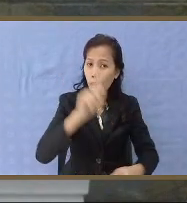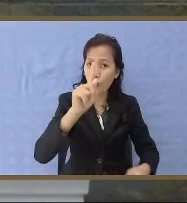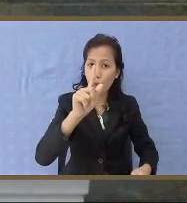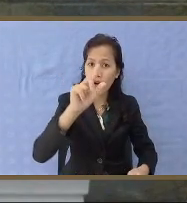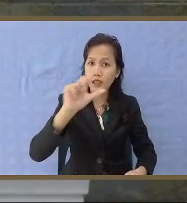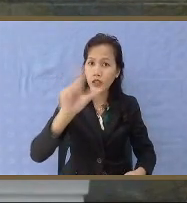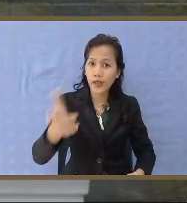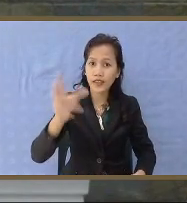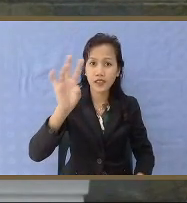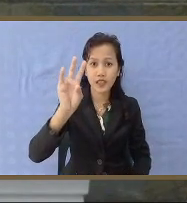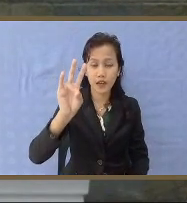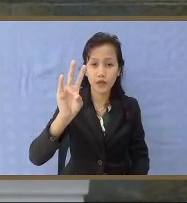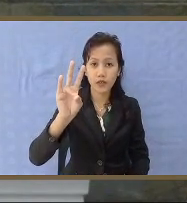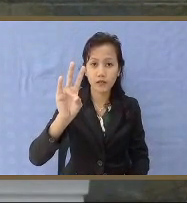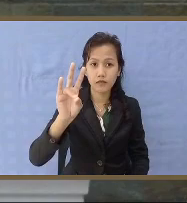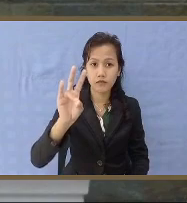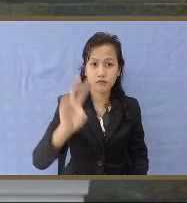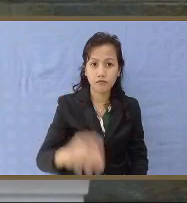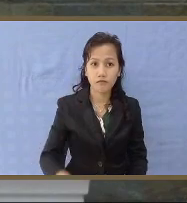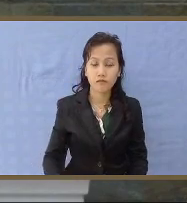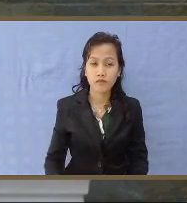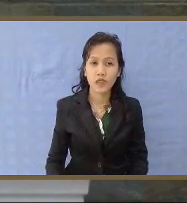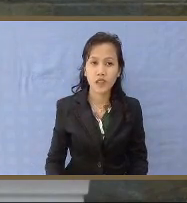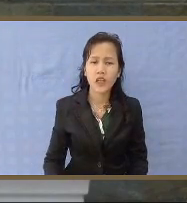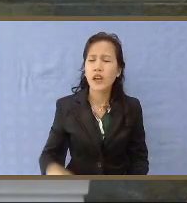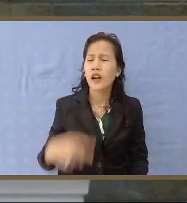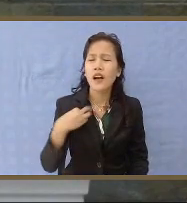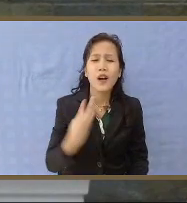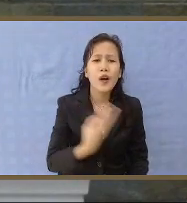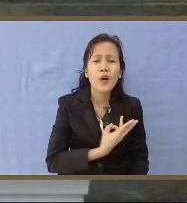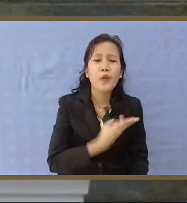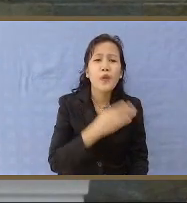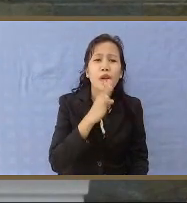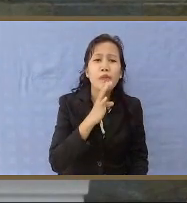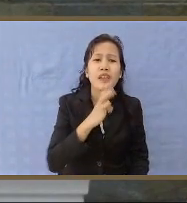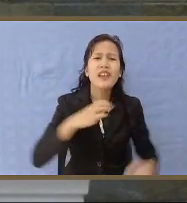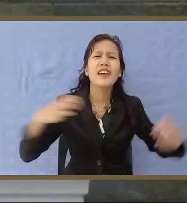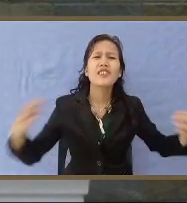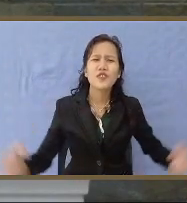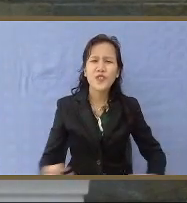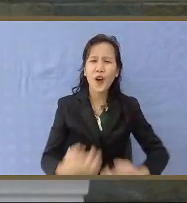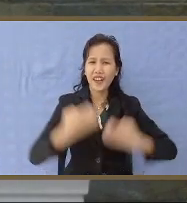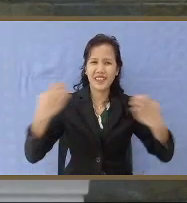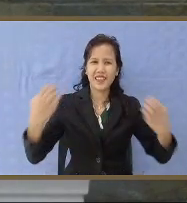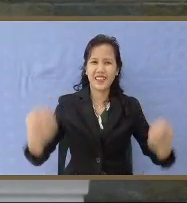sa kolokyal na pananalita, maiinggan nyo ka na magkaroon ng pamilya.